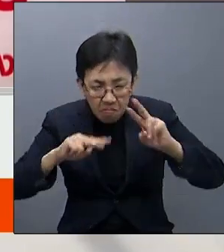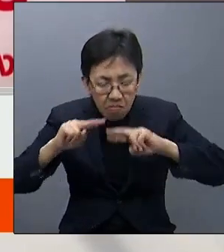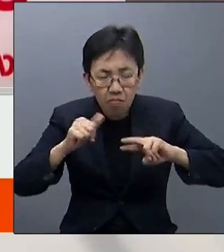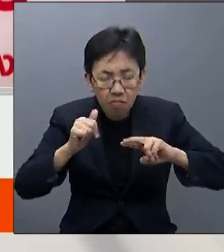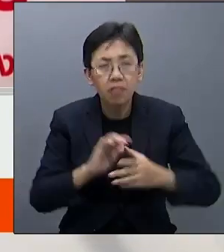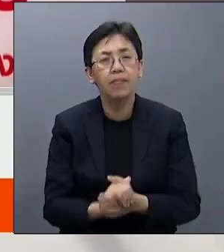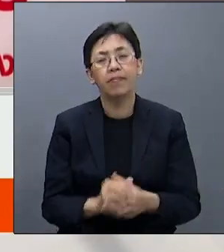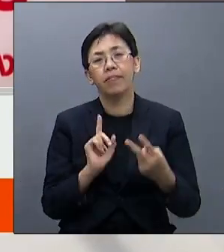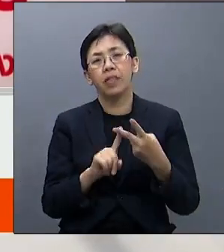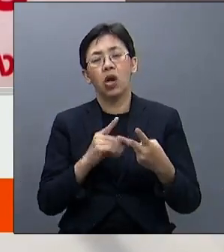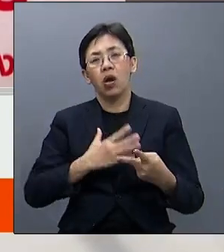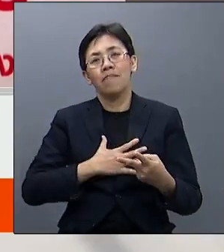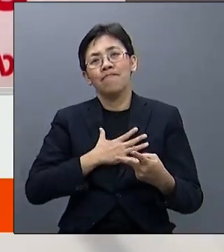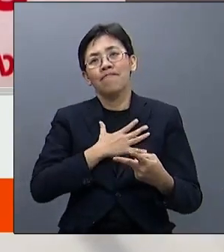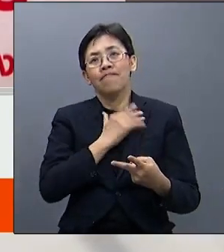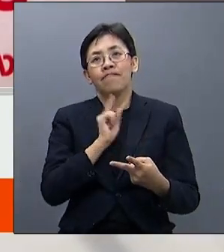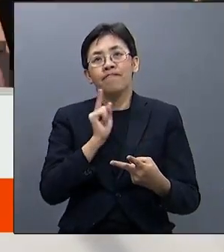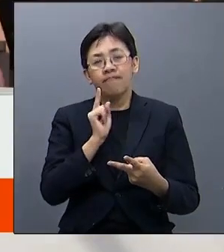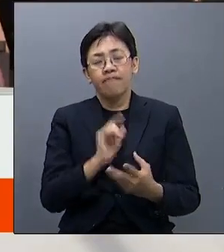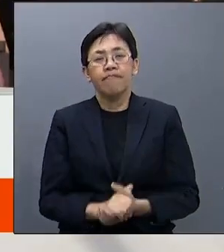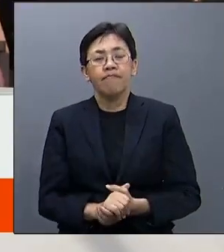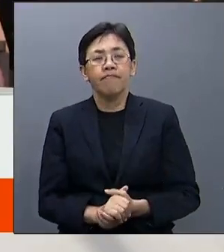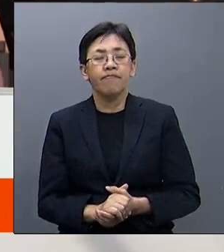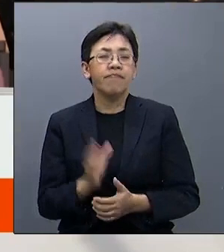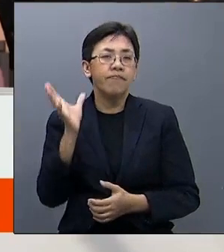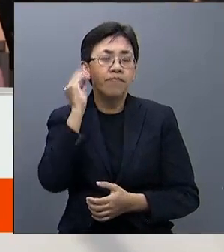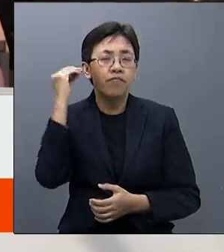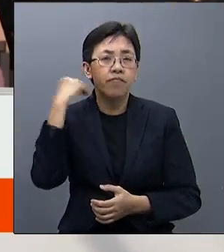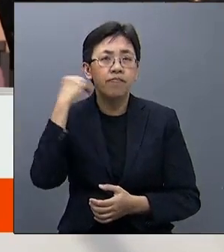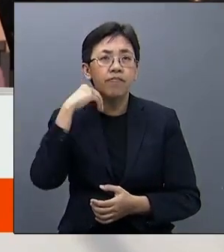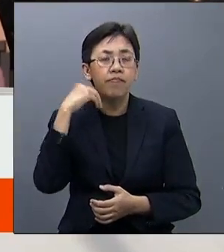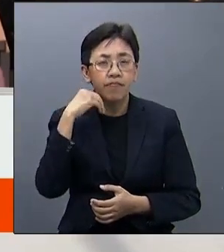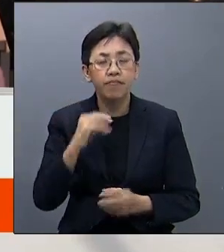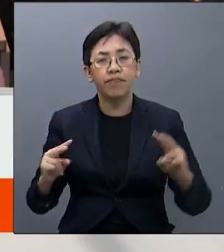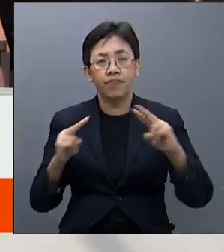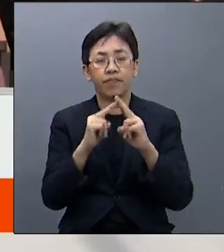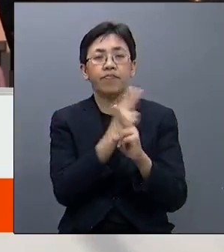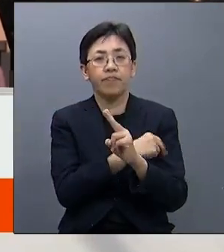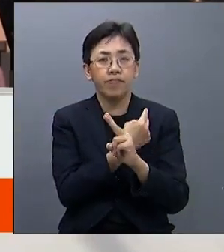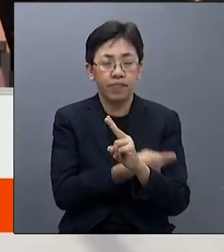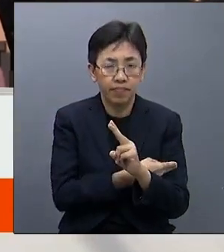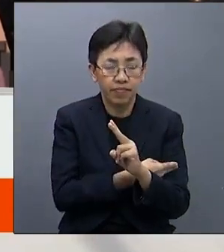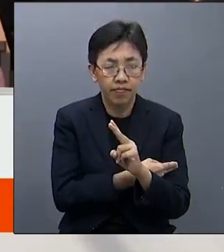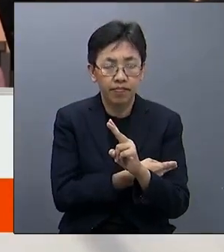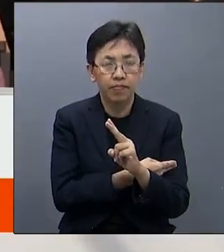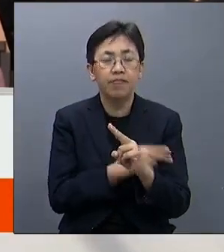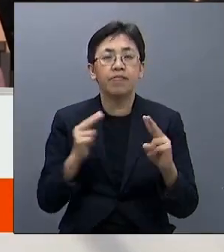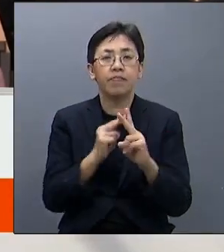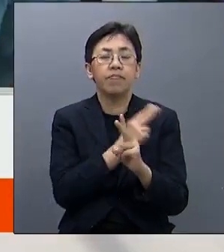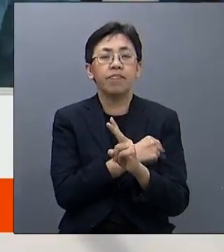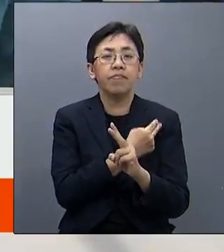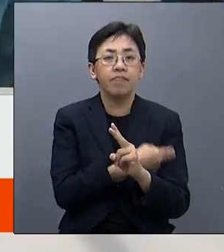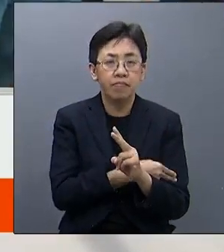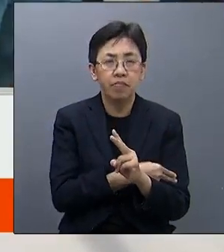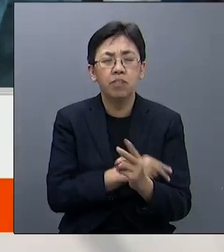ที่เราภูมิใจมากก็คือจากที่เราจะได้ยินบ่อยๆนะครับว่าทางกระทรวงสาธารณสุขทางโรงพยาบาลเนี่ยเราห่วงใยกันเยอะเพราะว่า